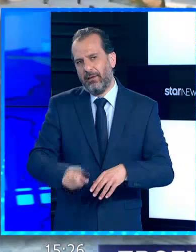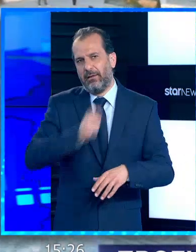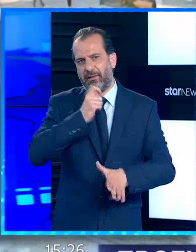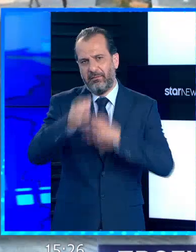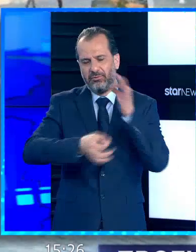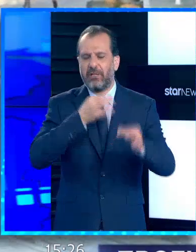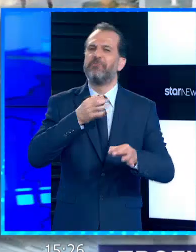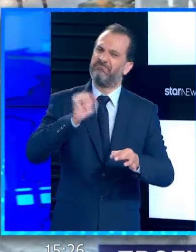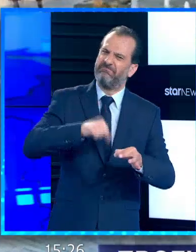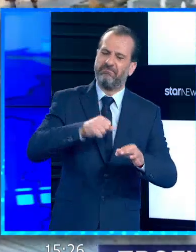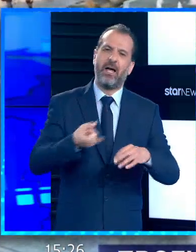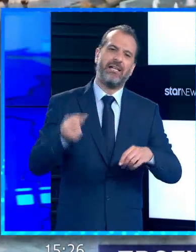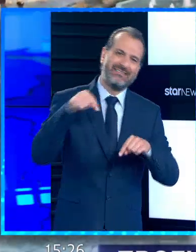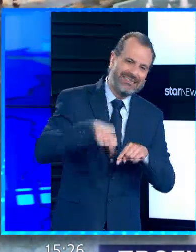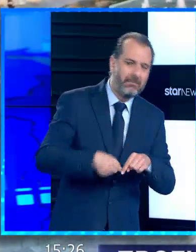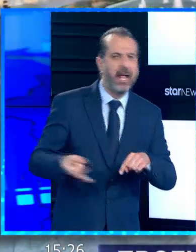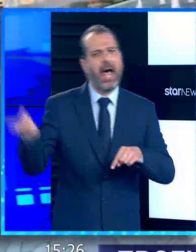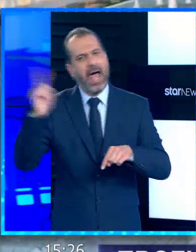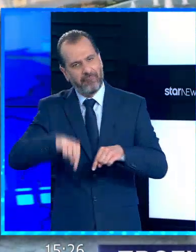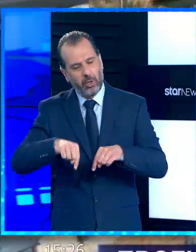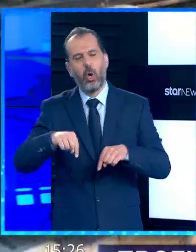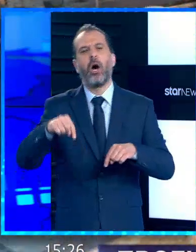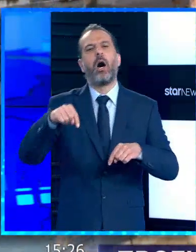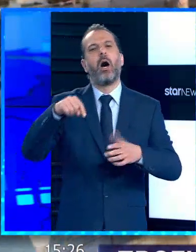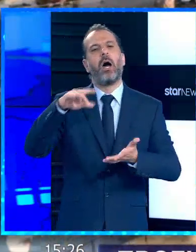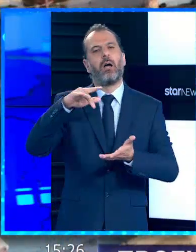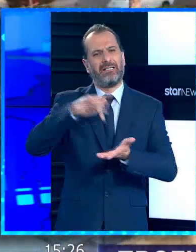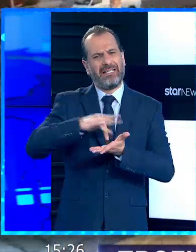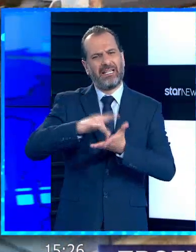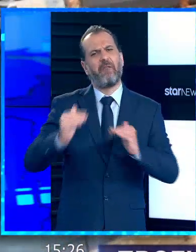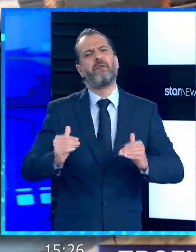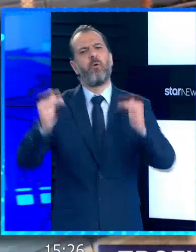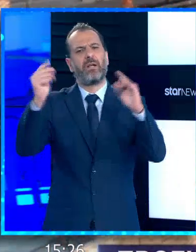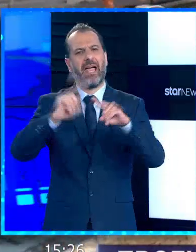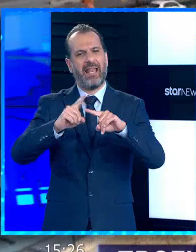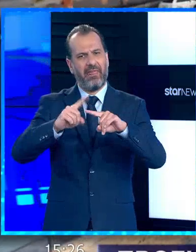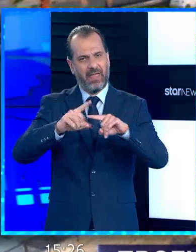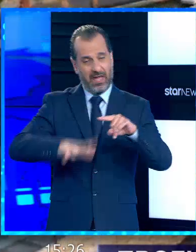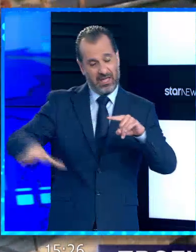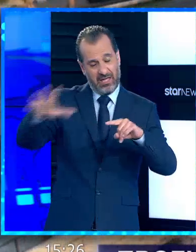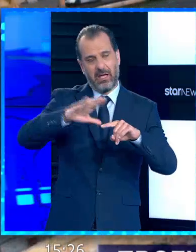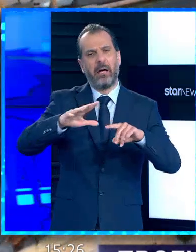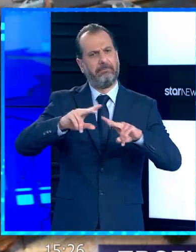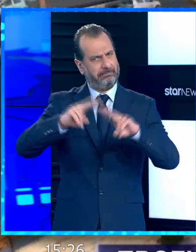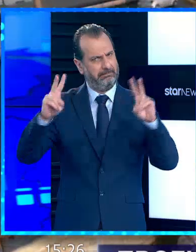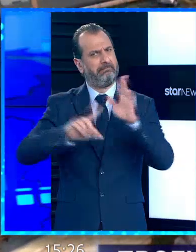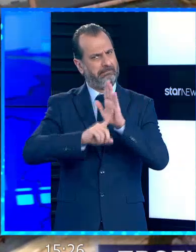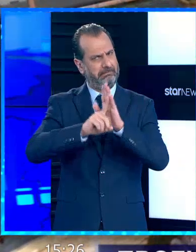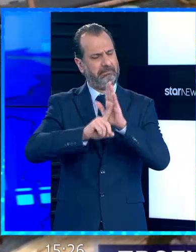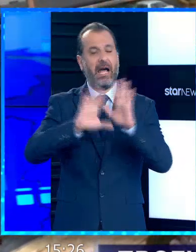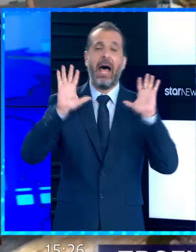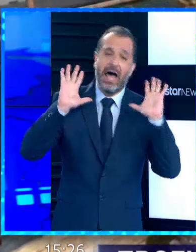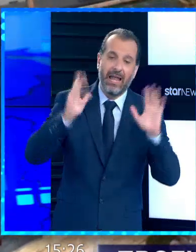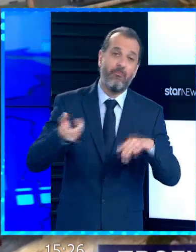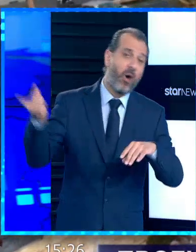αύριο, αλλά και ο καιρός σε γενικές γραμμές στην κεντρική και την νότια Ελλάδα θα είναι βελτιωμένος. Δεν θα αλλάξει σημαντικά. Στη βόρεια Ελλάδα, βέβαια, θα ξεκινήσουμε από αύριο